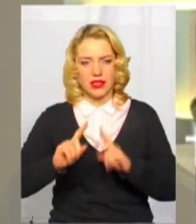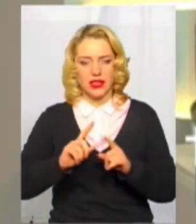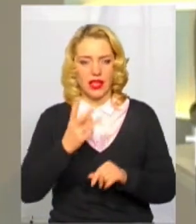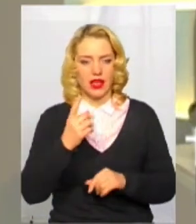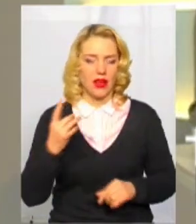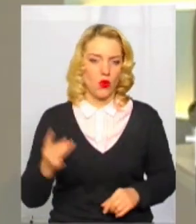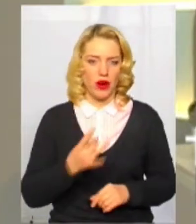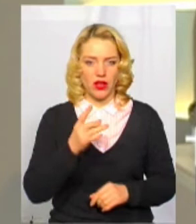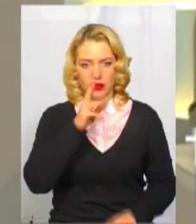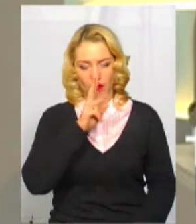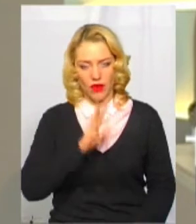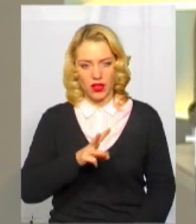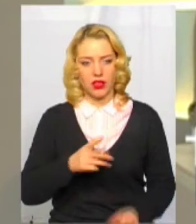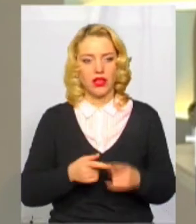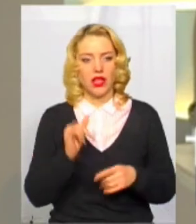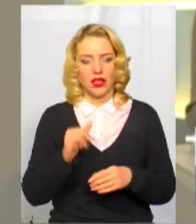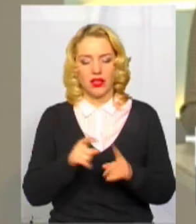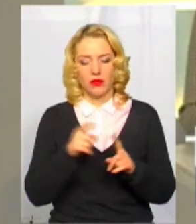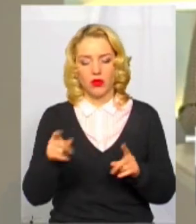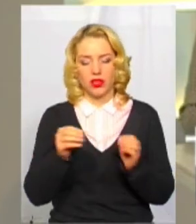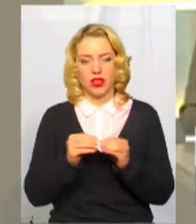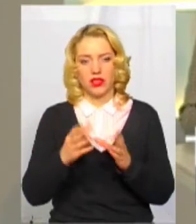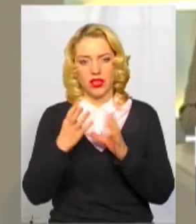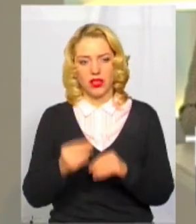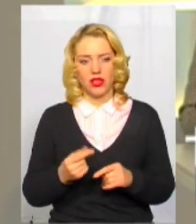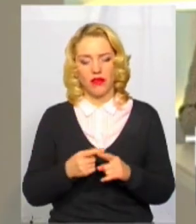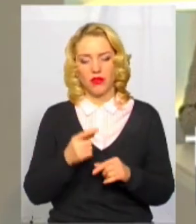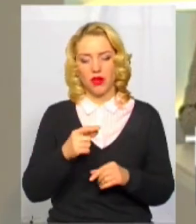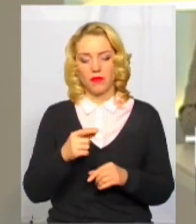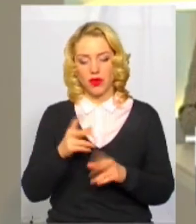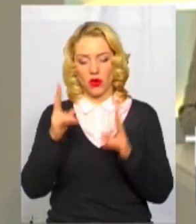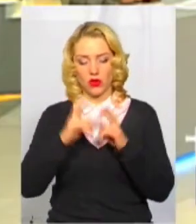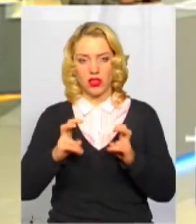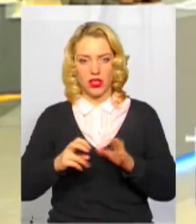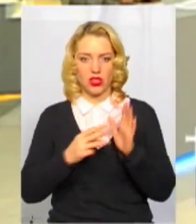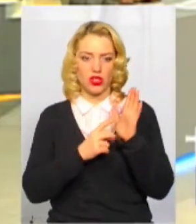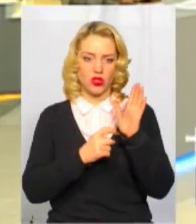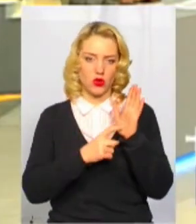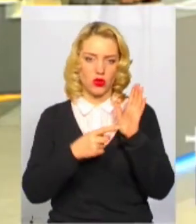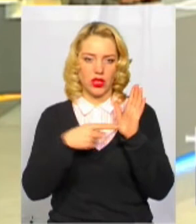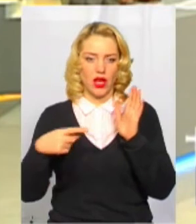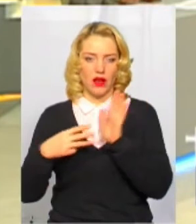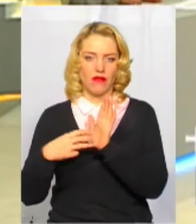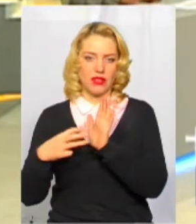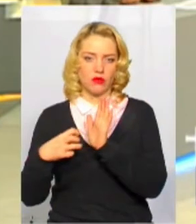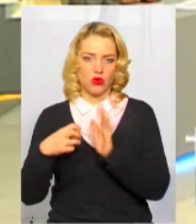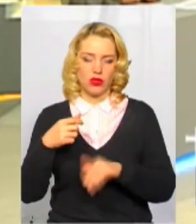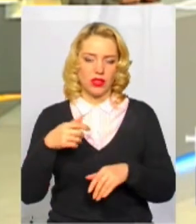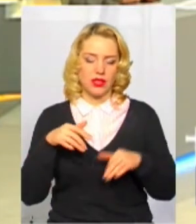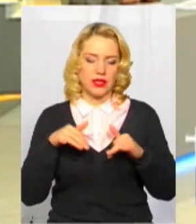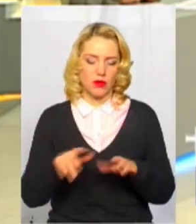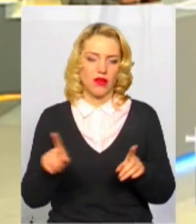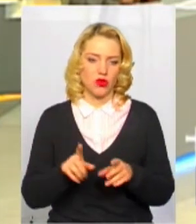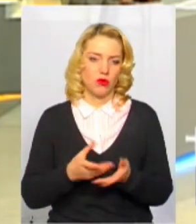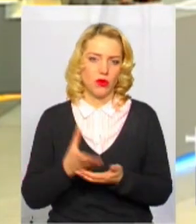і ми на протязі 10 днів наступного місяця розглядаємо від 600 до 800 справ для того, щоб проплатити людям